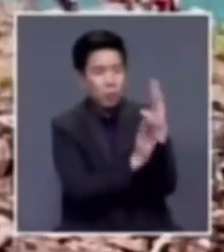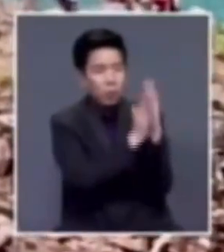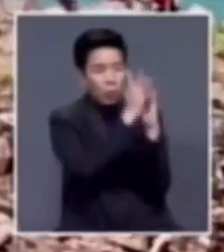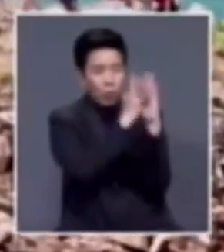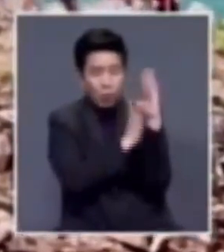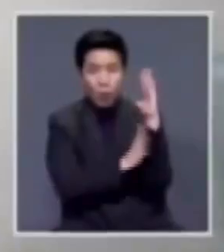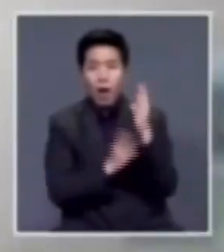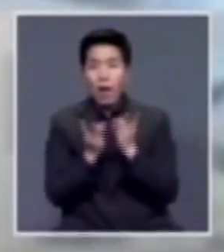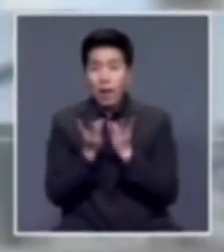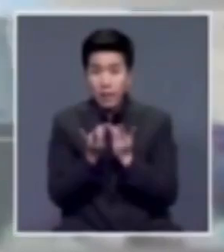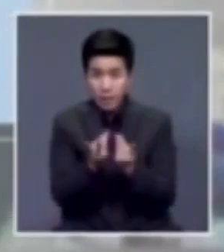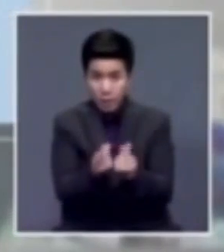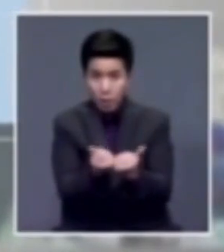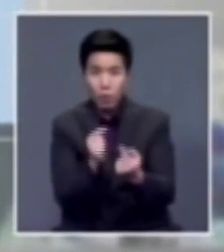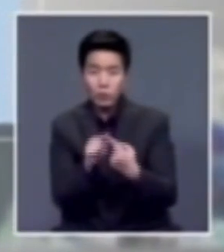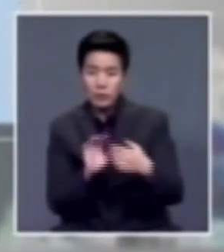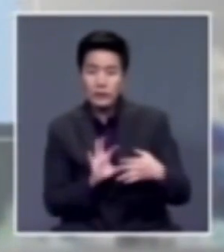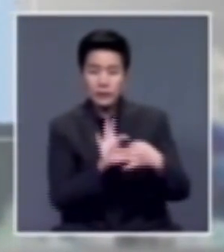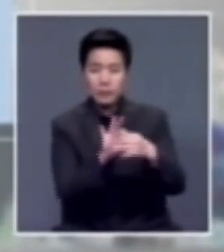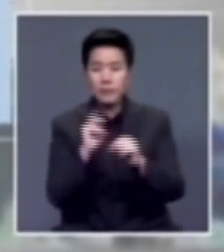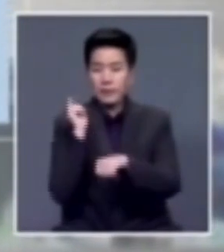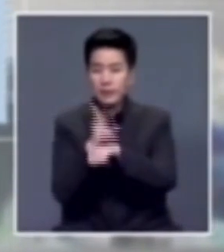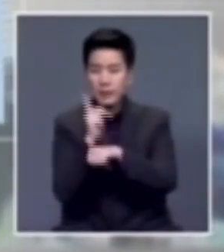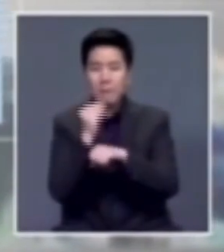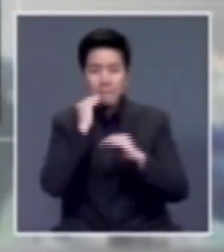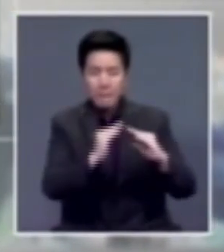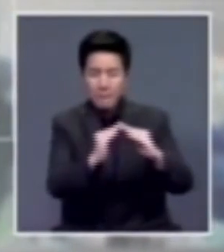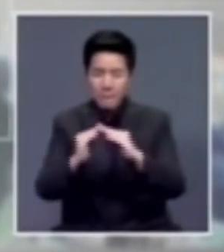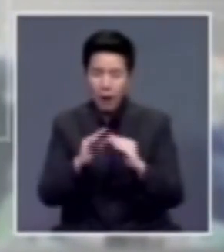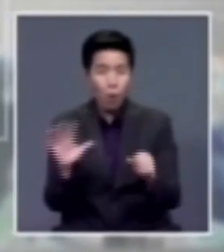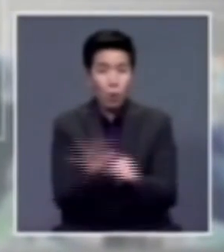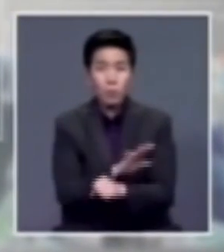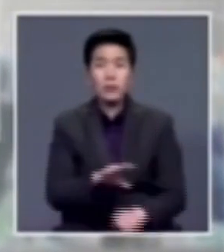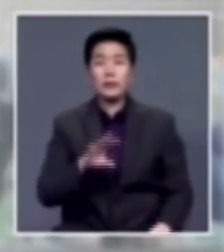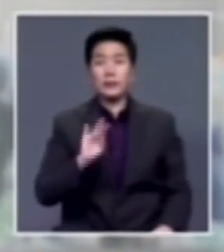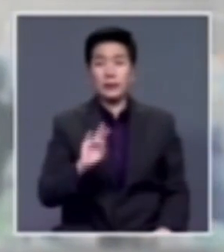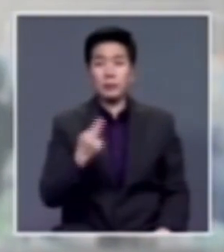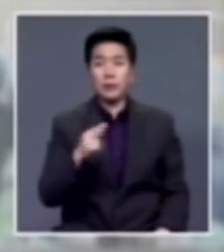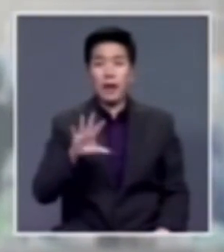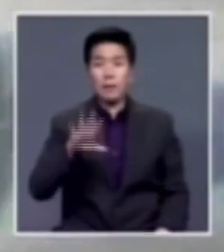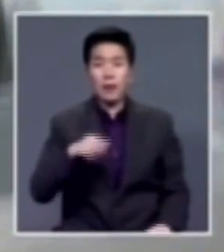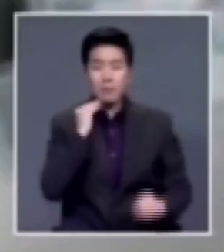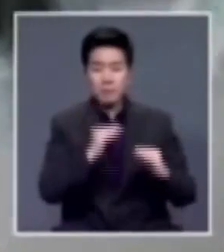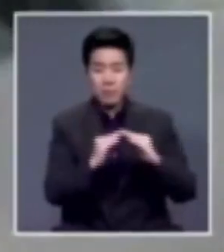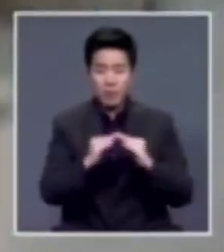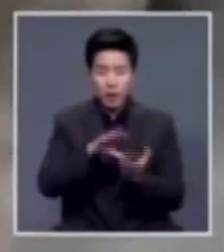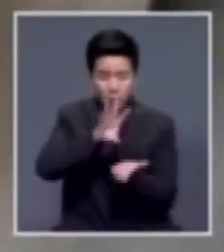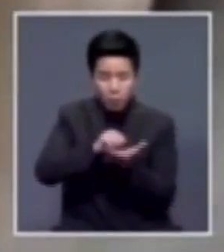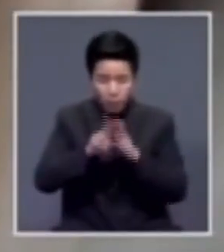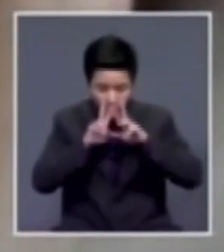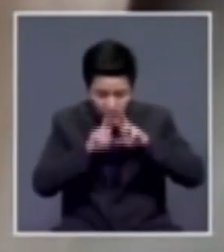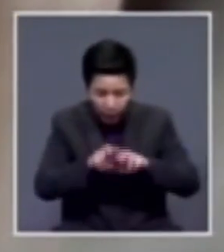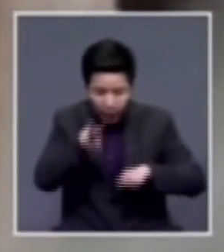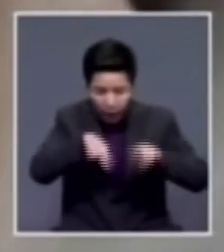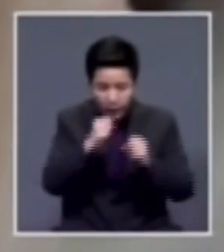ความสะดวกและรวดเร็วมีการเชื่อมโยงอินเทอร์เน็ตให้ครบทุกหมู่บ้านกว่า 75,000 แห่งเพื่อใช้ในการหาข้อมูลการทำธุรกรร